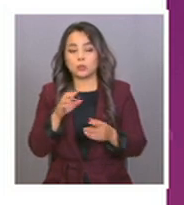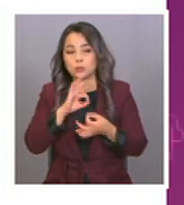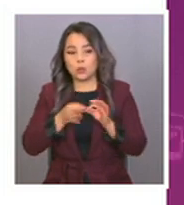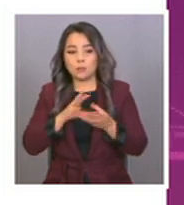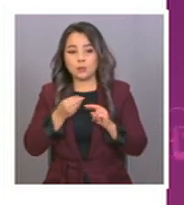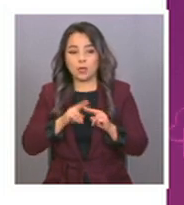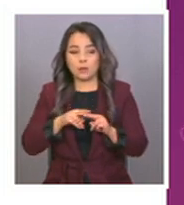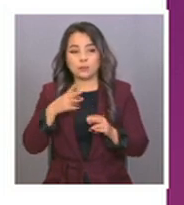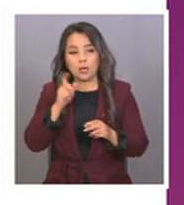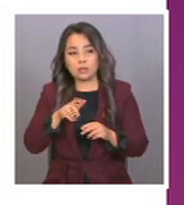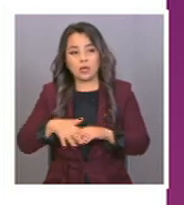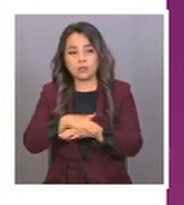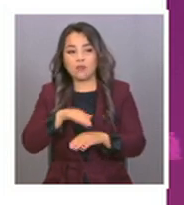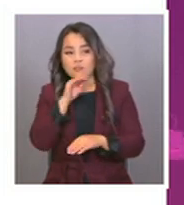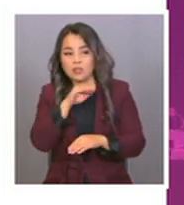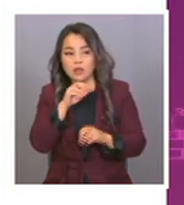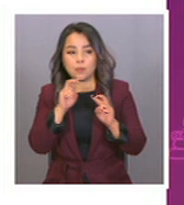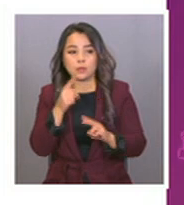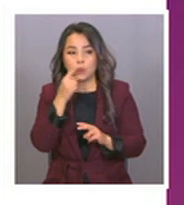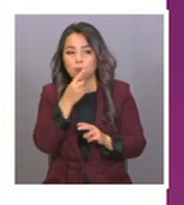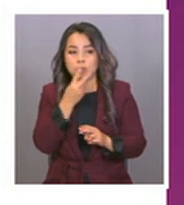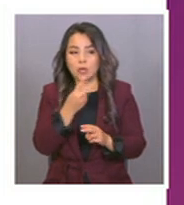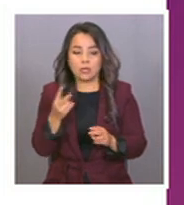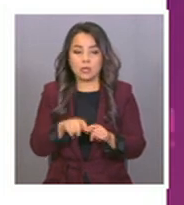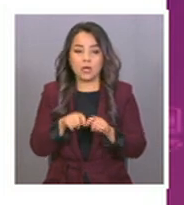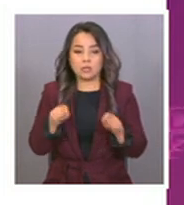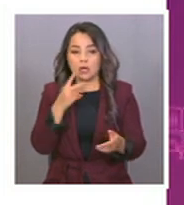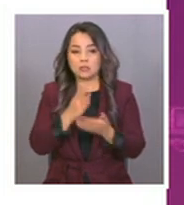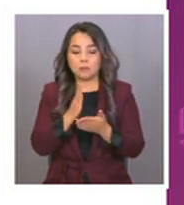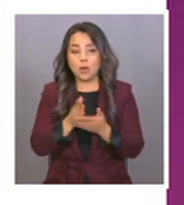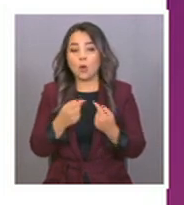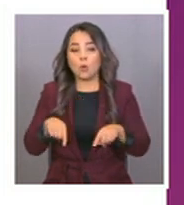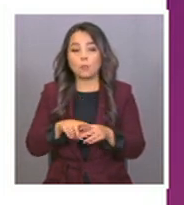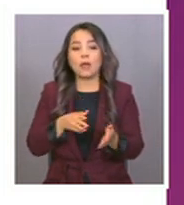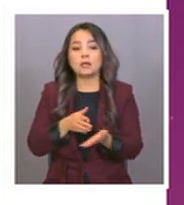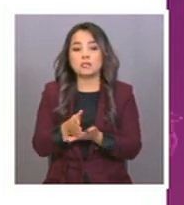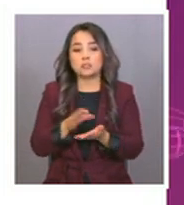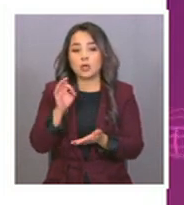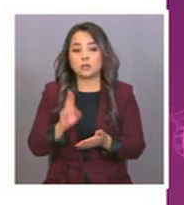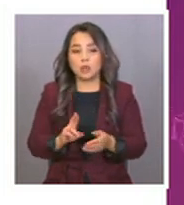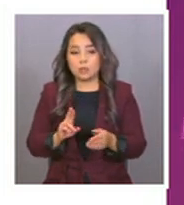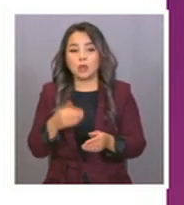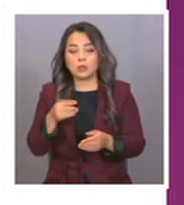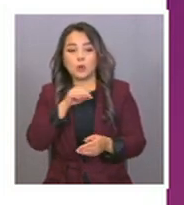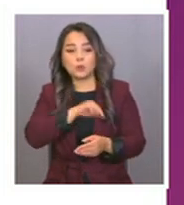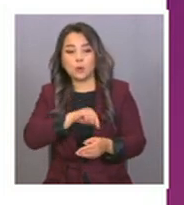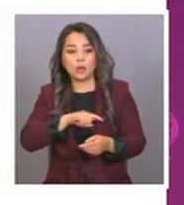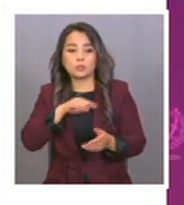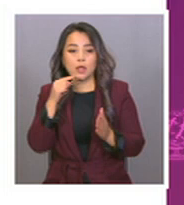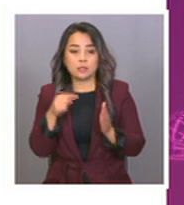көзқарасын ашатын сөздер. Шешендік дау – қоғамдық, саяси, әлеуметтік, рухани